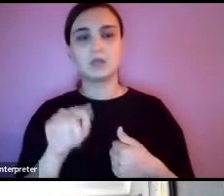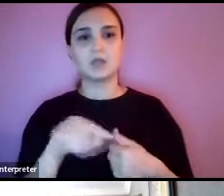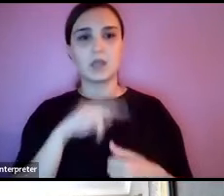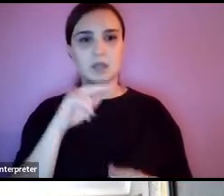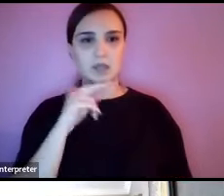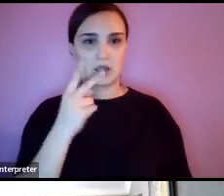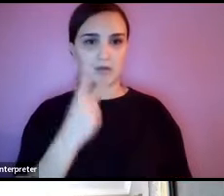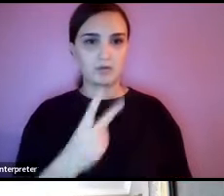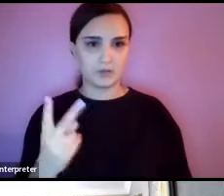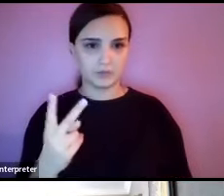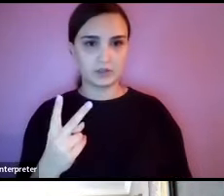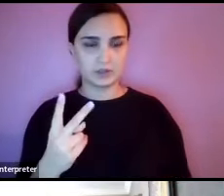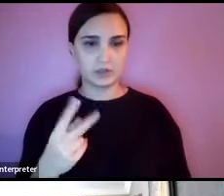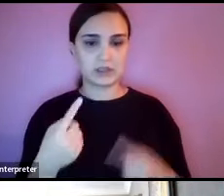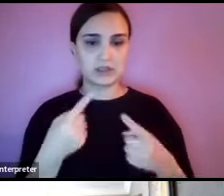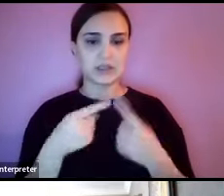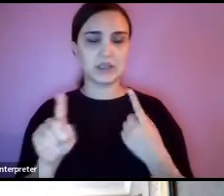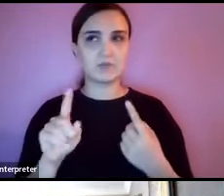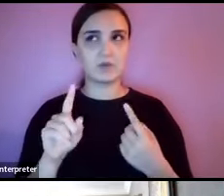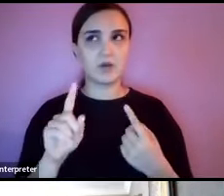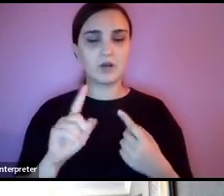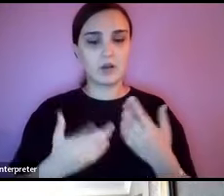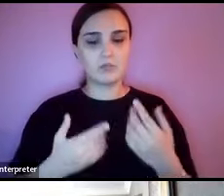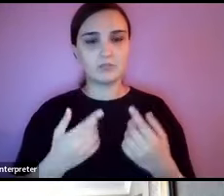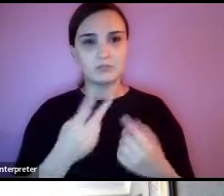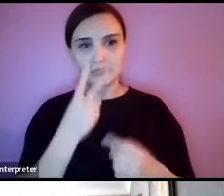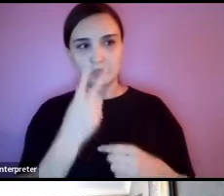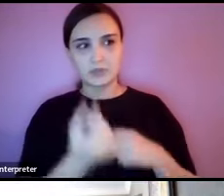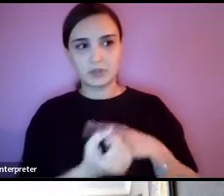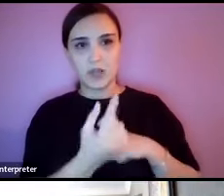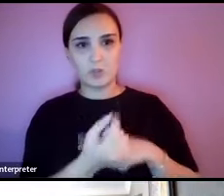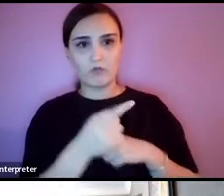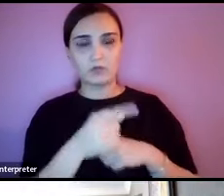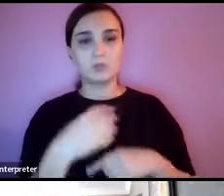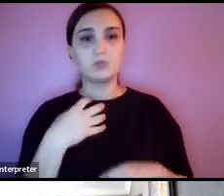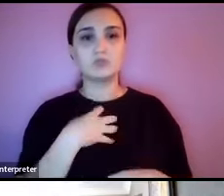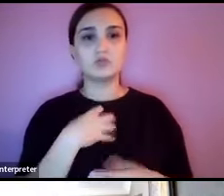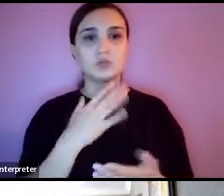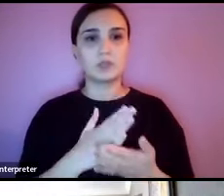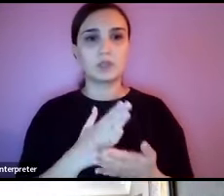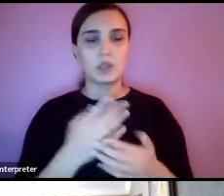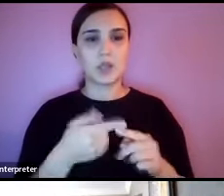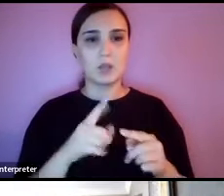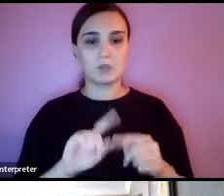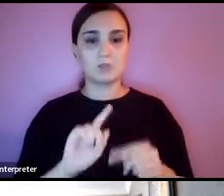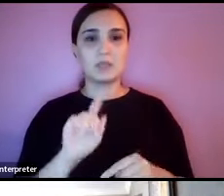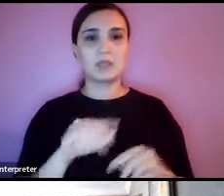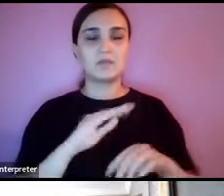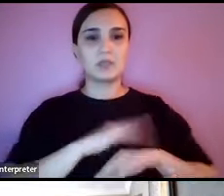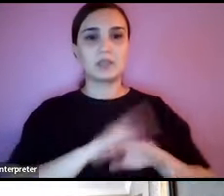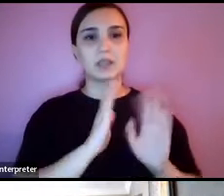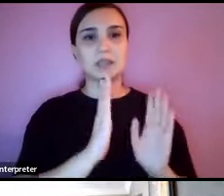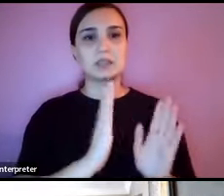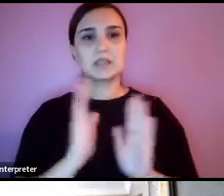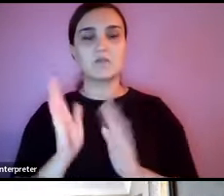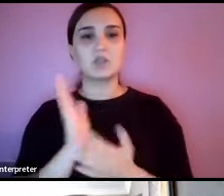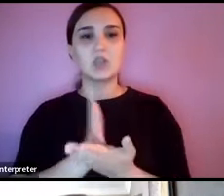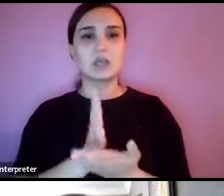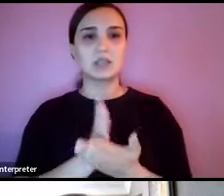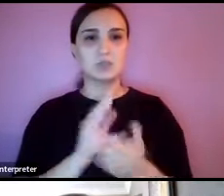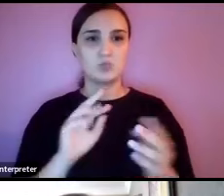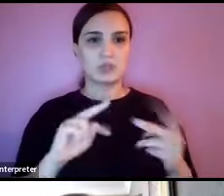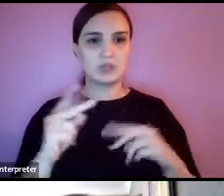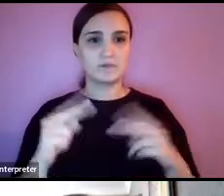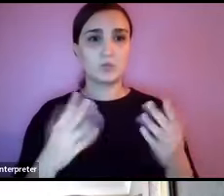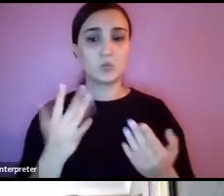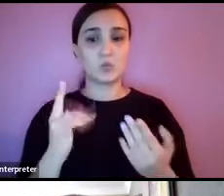დავაკვირდეთ სხვა გამოვლენებსაც და ამ ხრივ რა თქმა უნდა ყველაზე მნიშვნელოვანი არის ქცევაში არსებული ცვლილებები. თუ კი